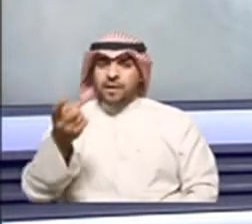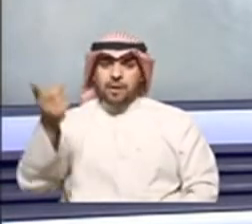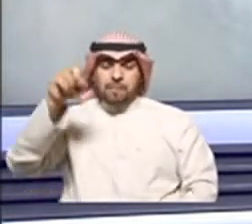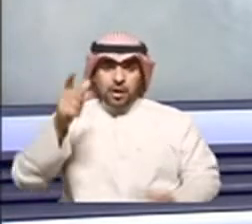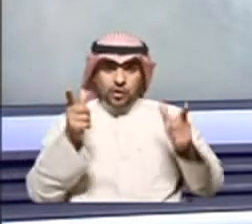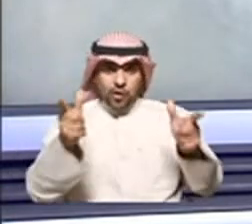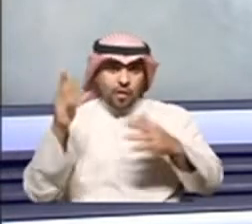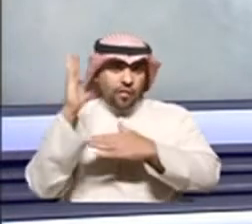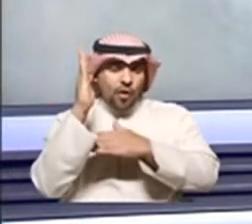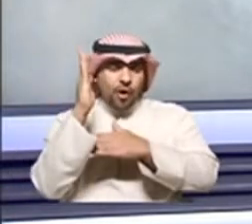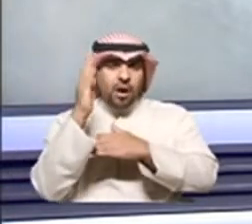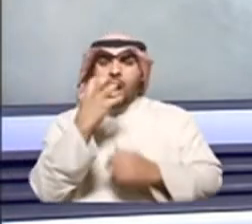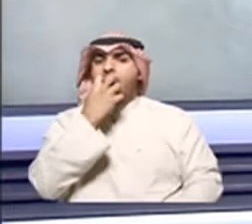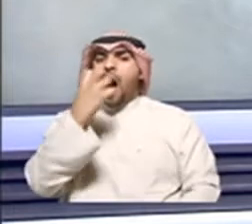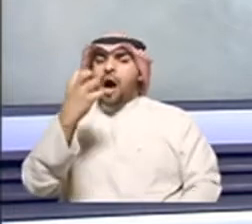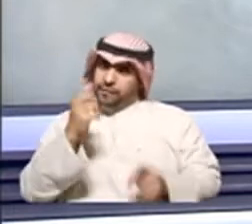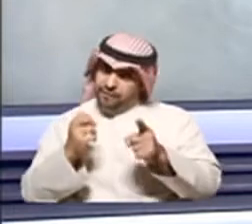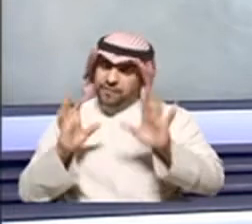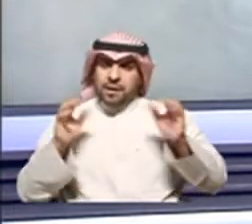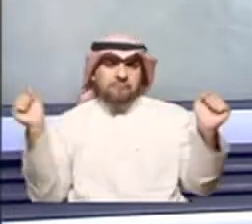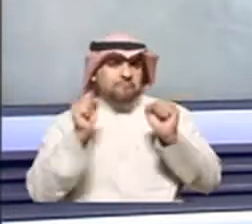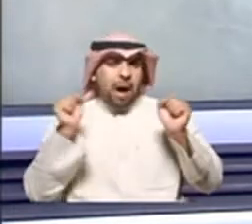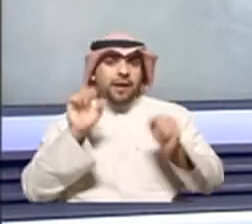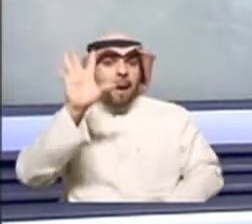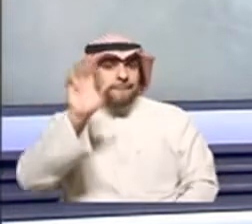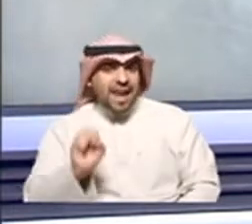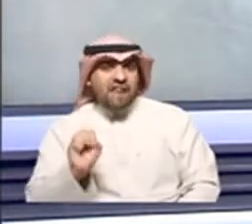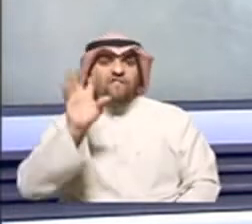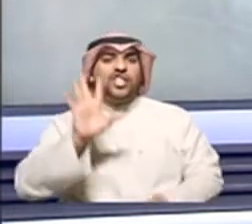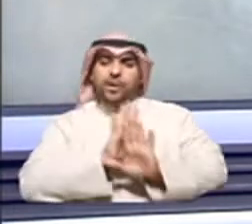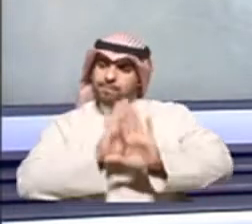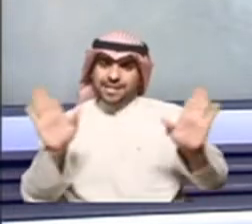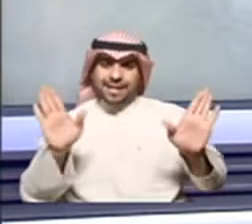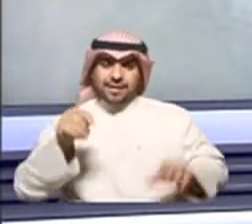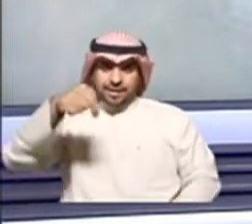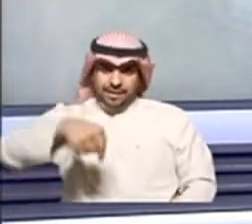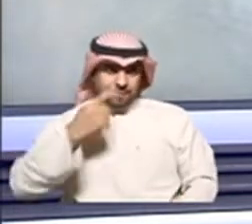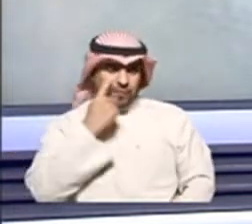الظهيرة. درجات الحرارة بوجه عام تتراوح ما بين 20 إلى 25 درجة مئوية، وقد تصل إلى